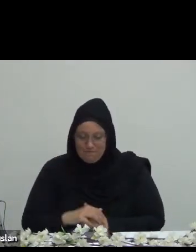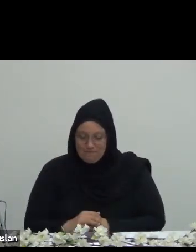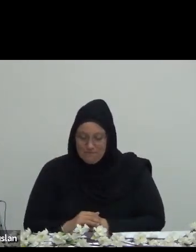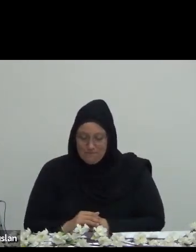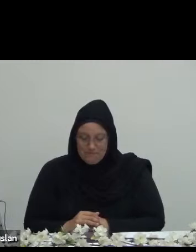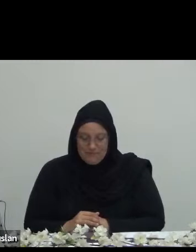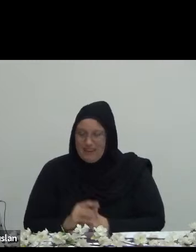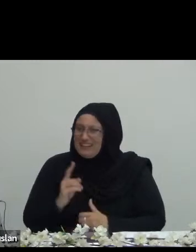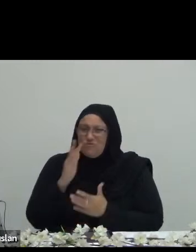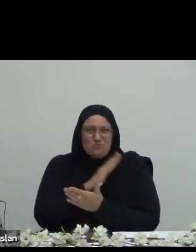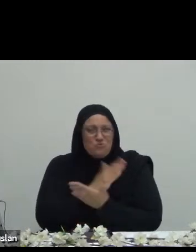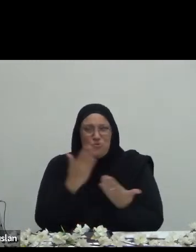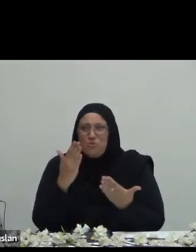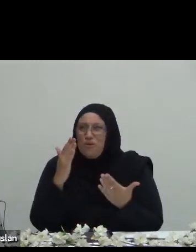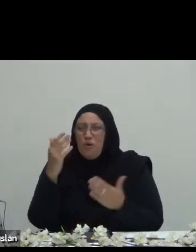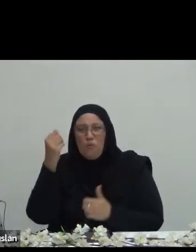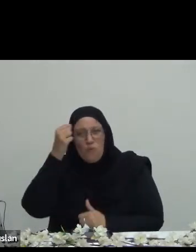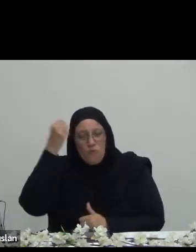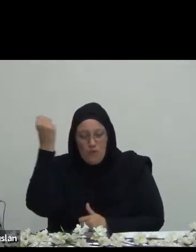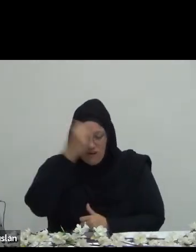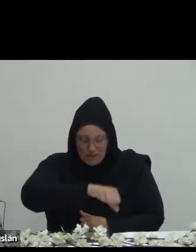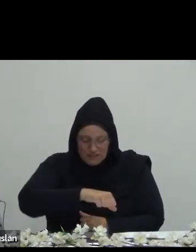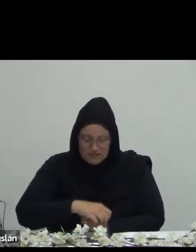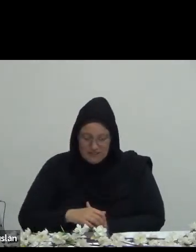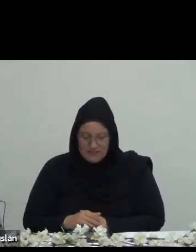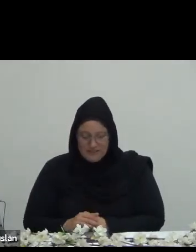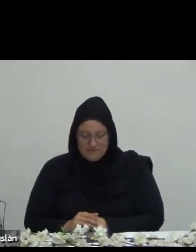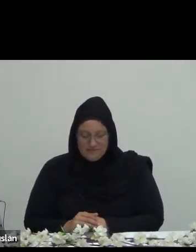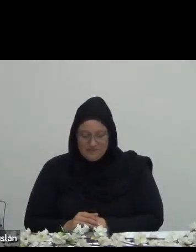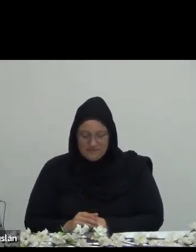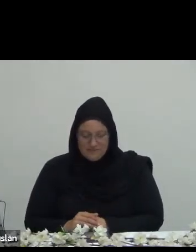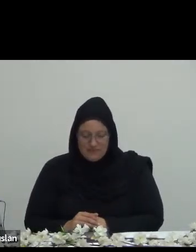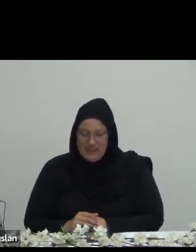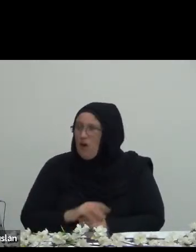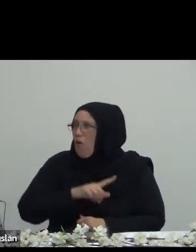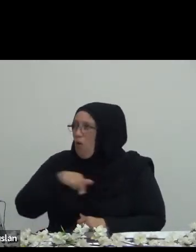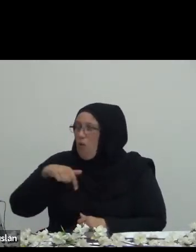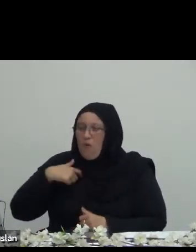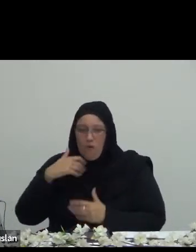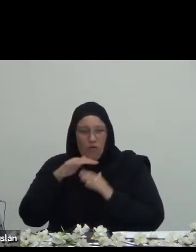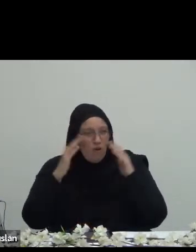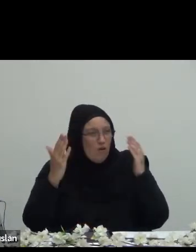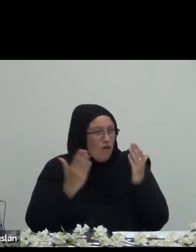سبحان الله عما